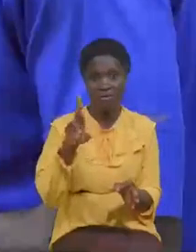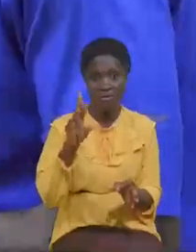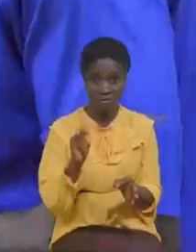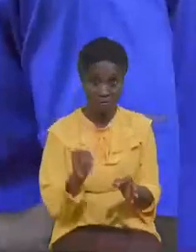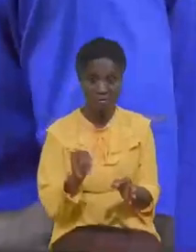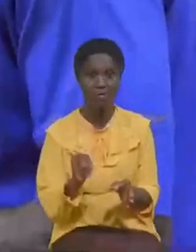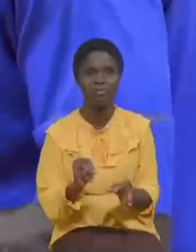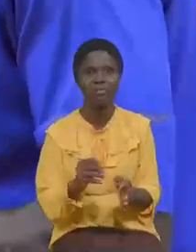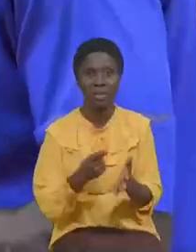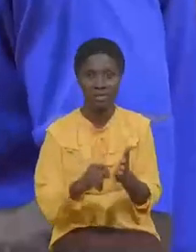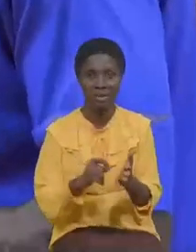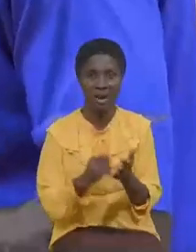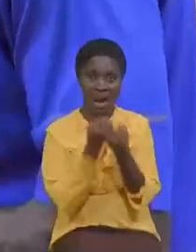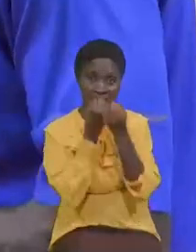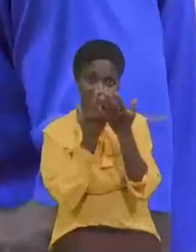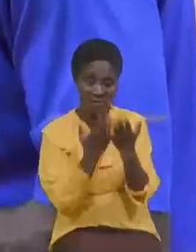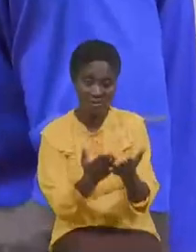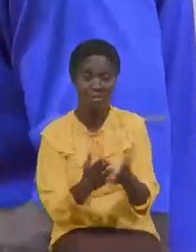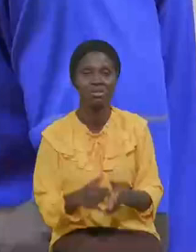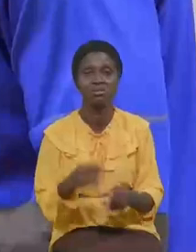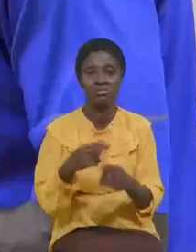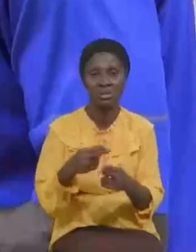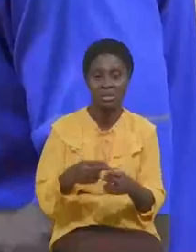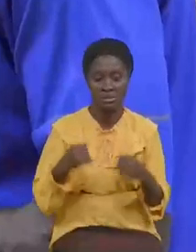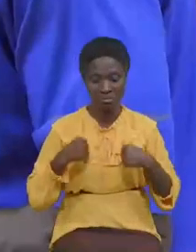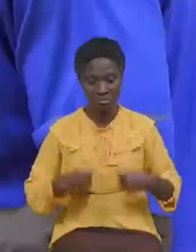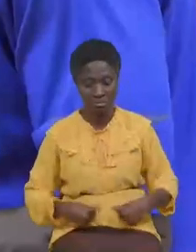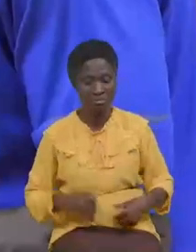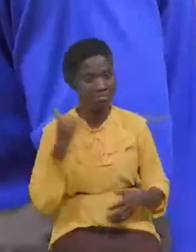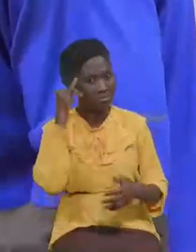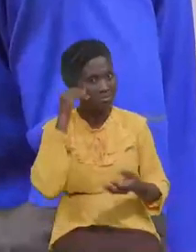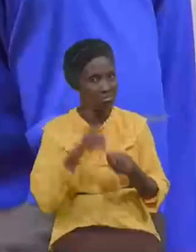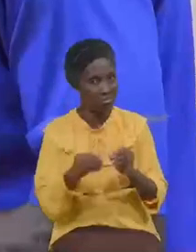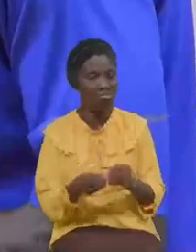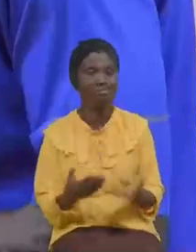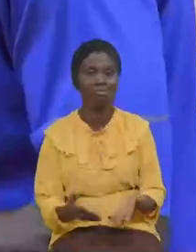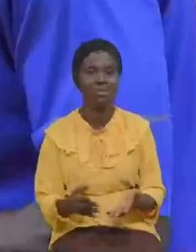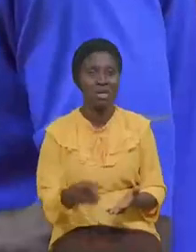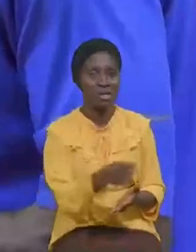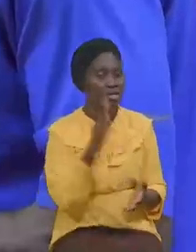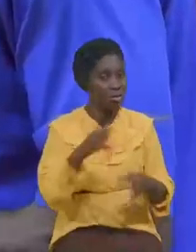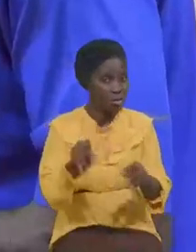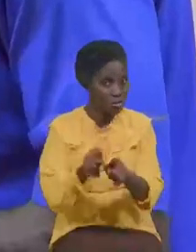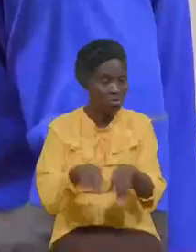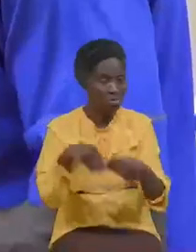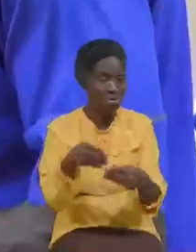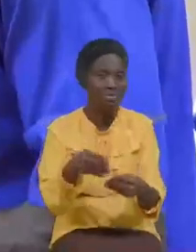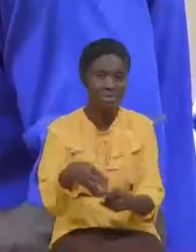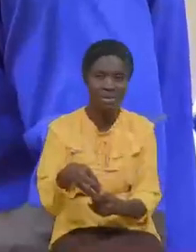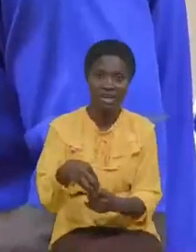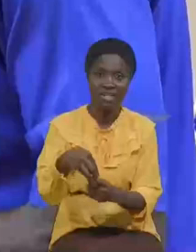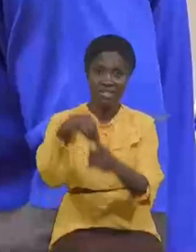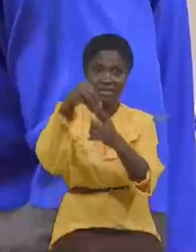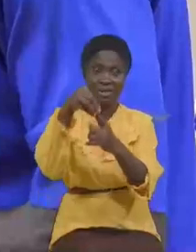tous les détails, et puis vous allez leur retourner cela, ils vous donneront aussi